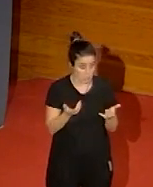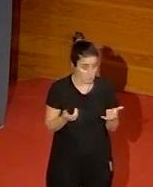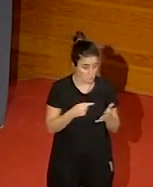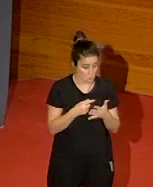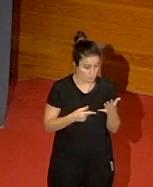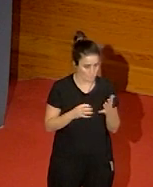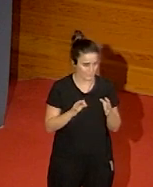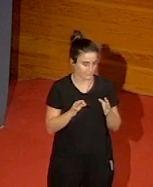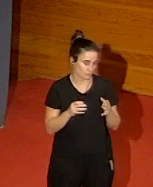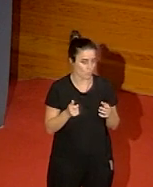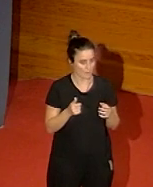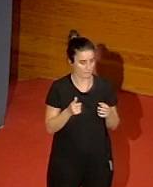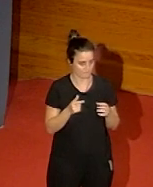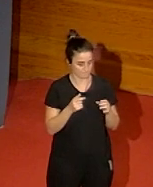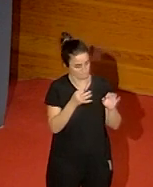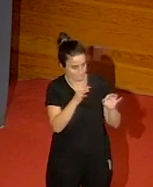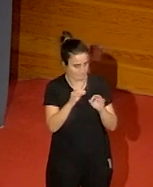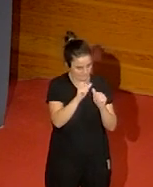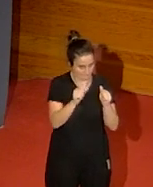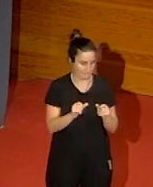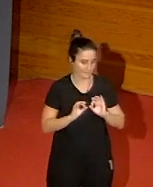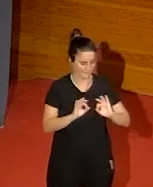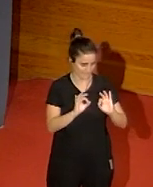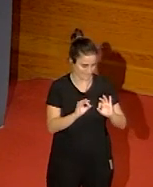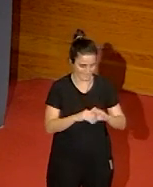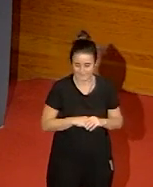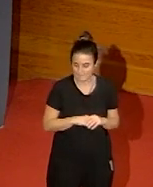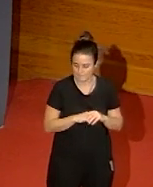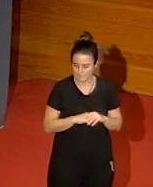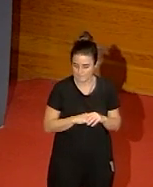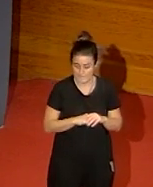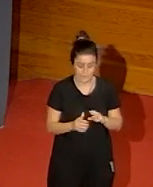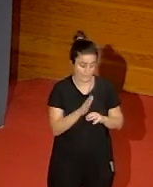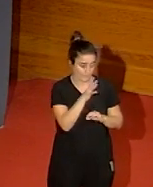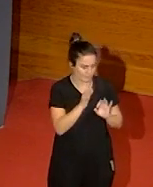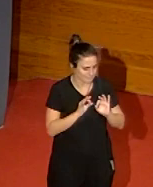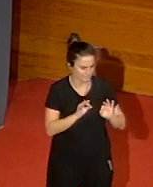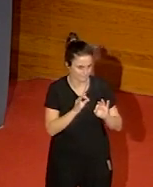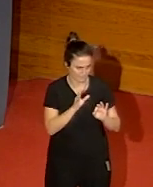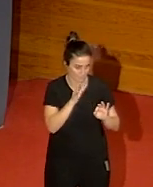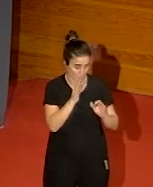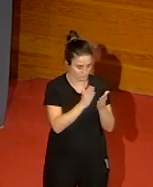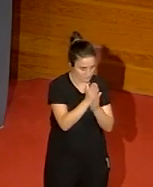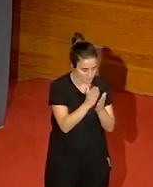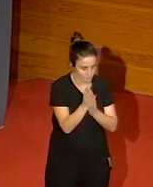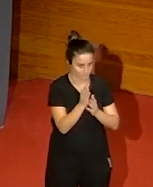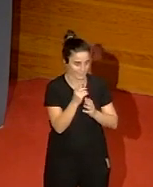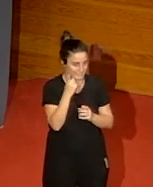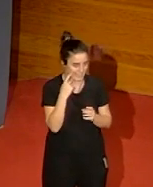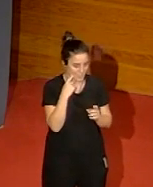Kobertura berezi bat bere osotasunean, ze honek izan zuen isla ez bakarrik edabide tradizionaletan, baita ere sare